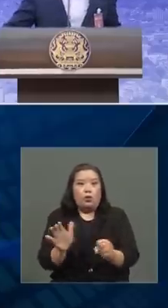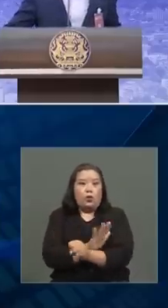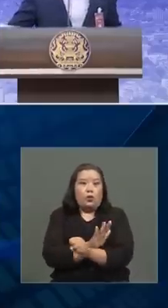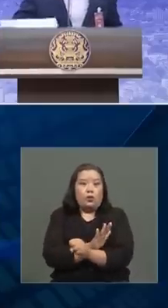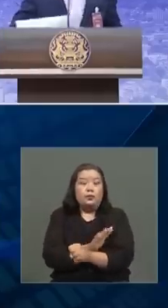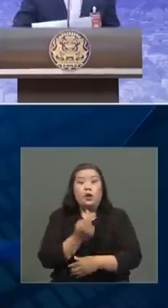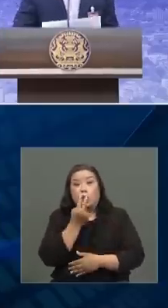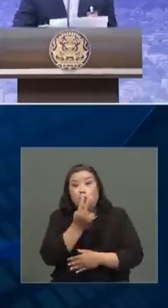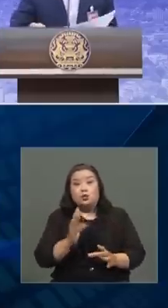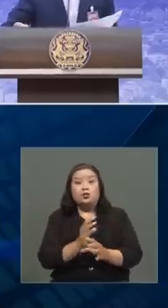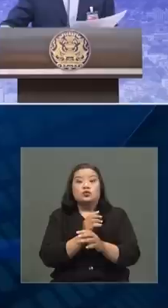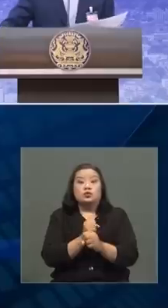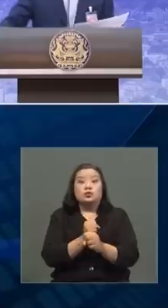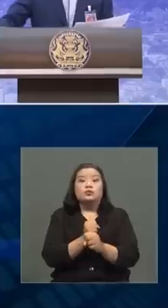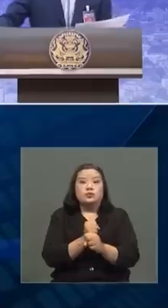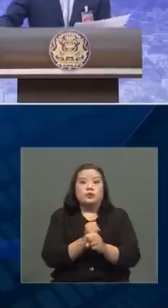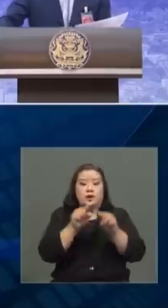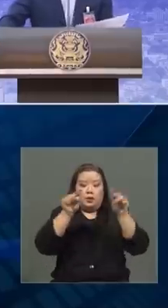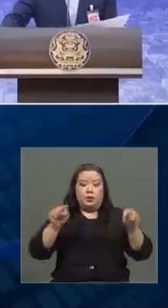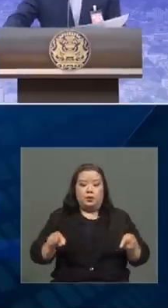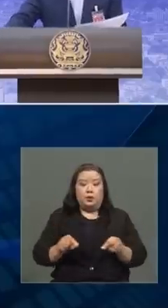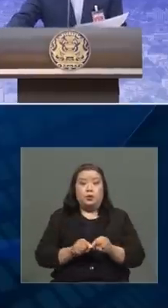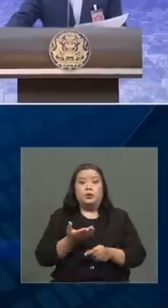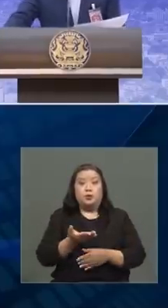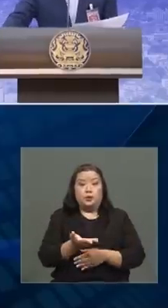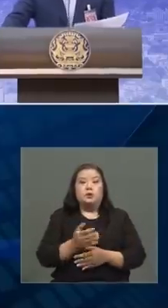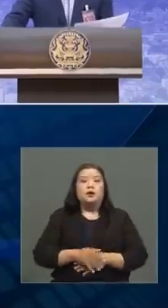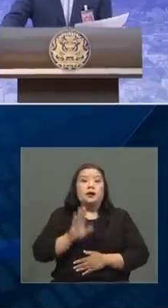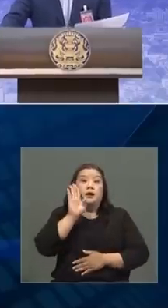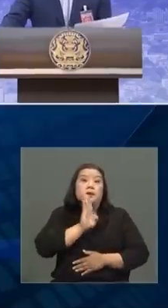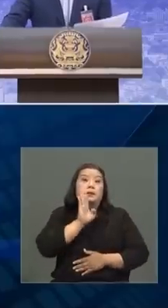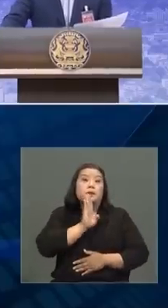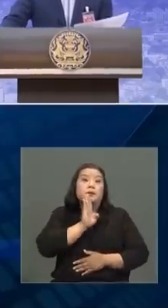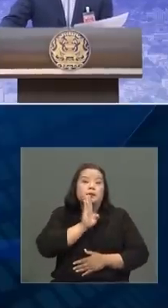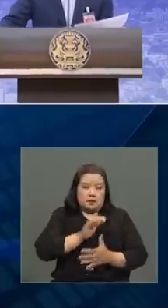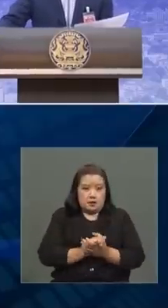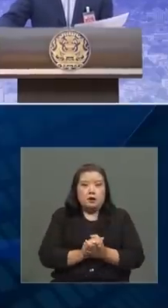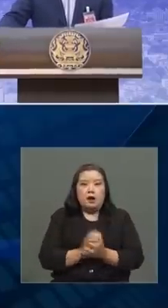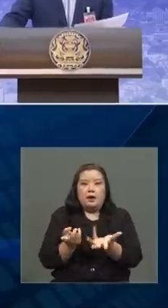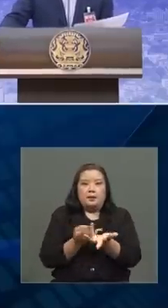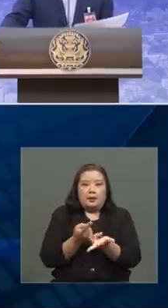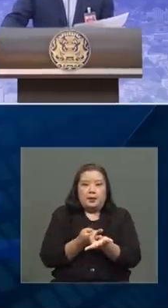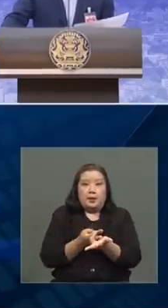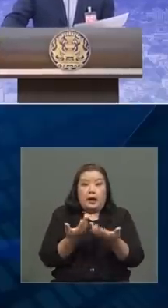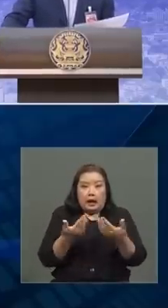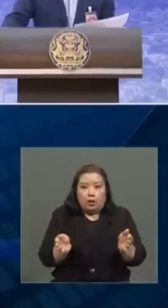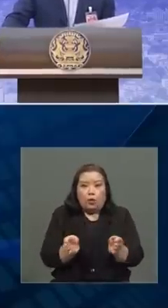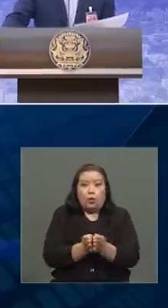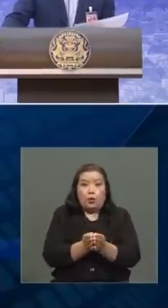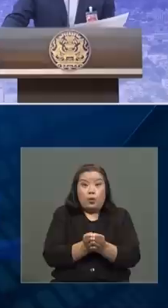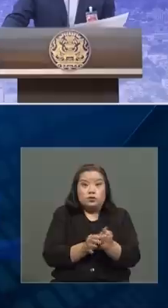ตัวสรุปของ slideสีน้ำตาลนะครับจะเป็นตัวเลขของยืนยันสะสมในรอบนี้อยู่ที่